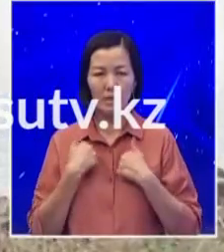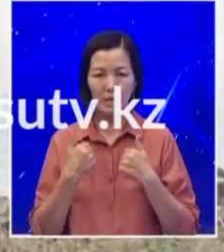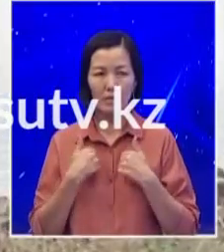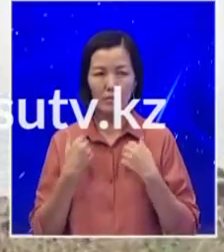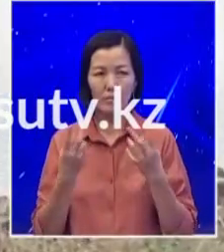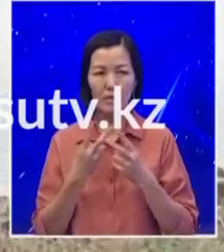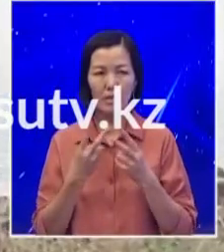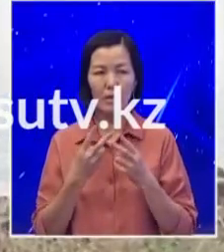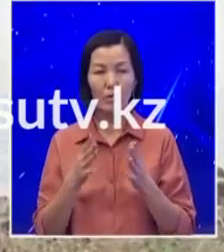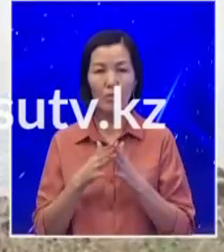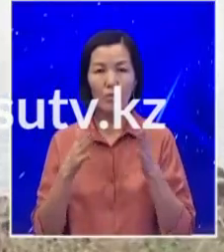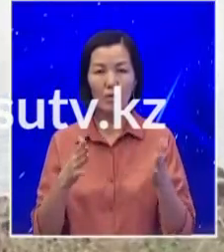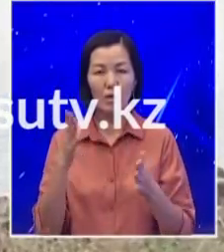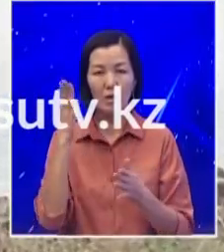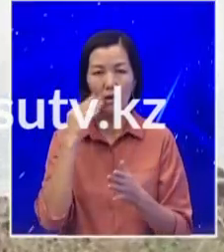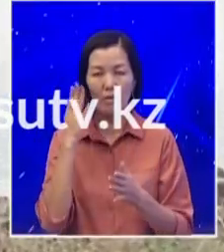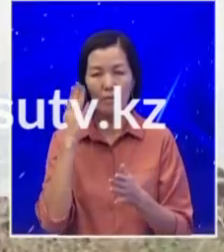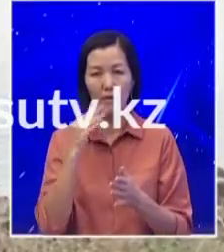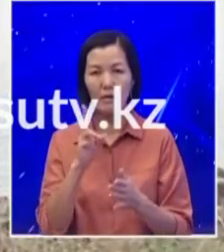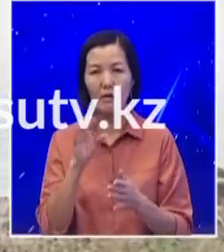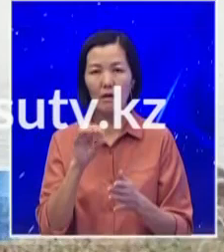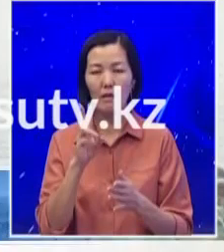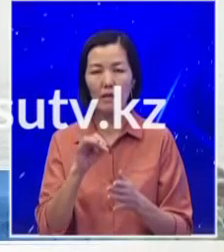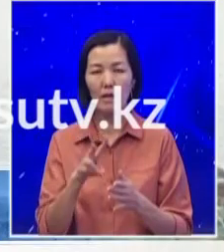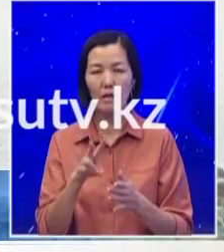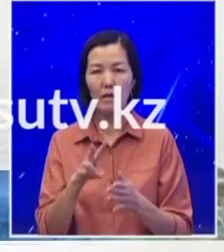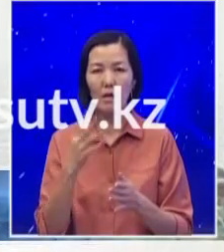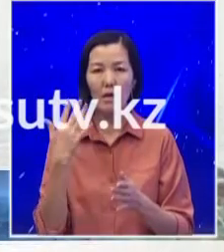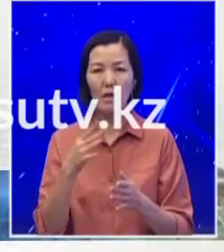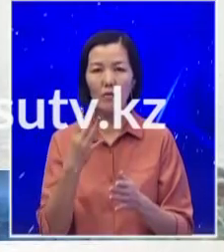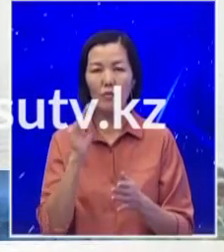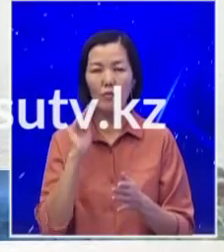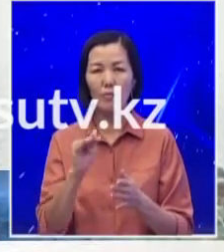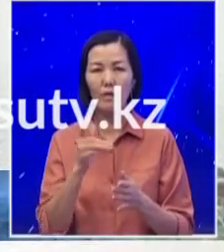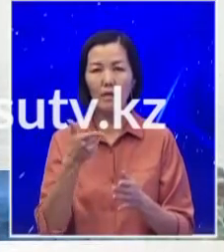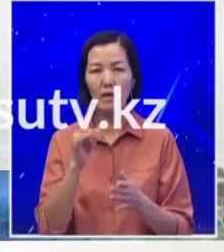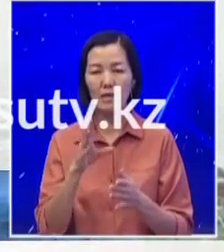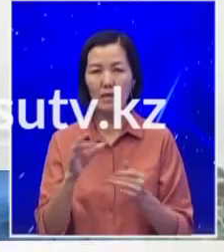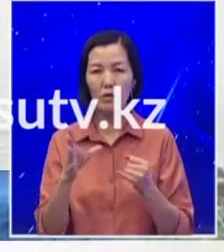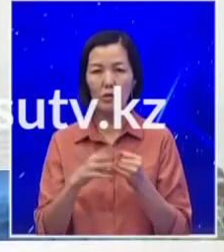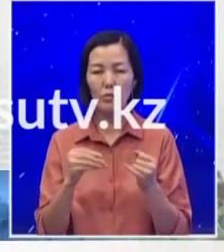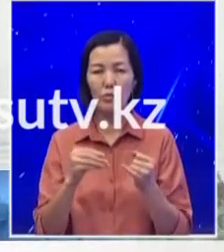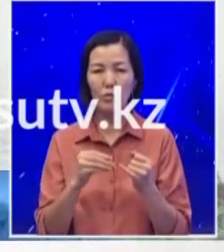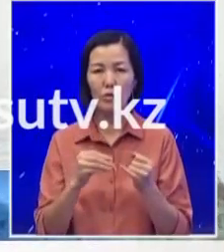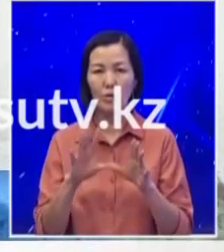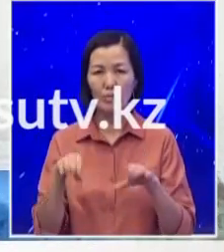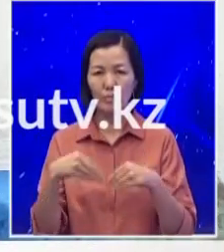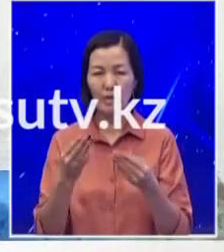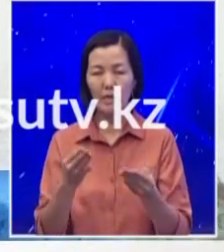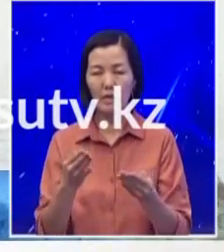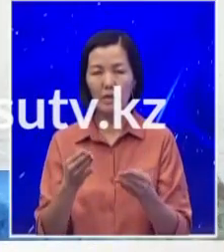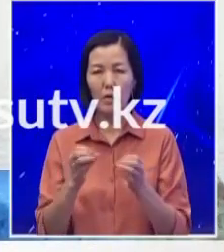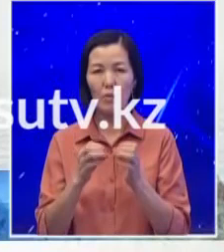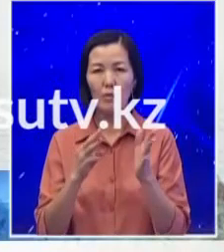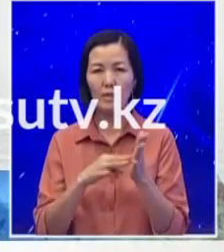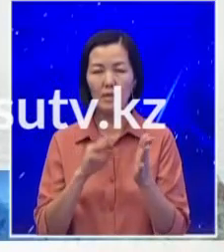Біз үлкен Алматы каналы осы Бартоғай су қоймасынан 54 мың гектарға су береді. Оның ішінде Шелек регионына 18